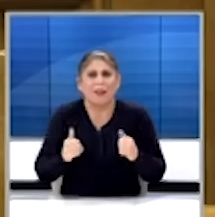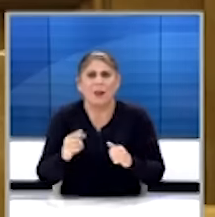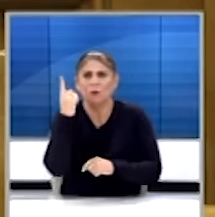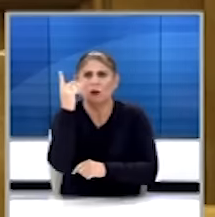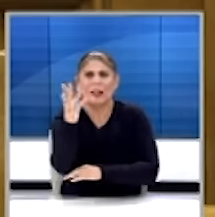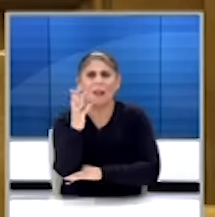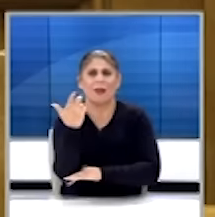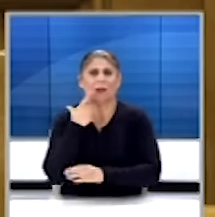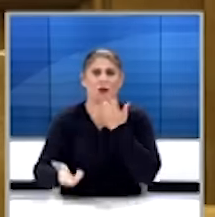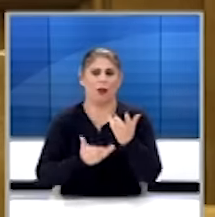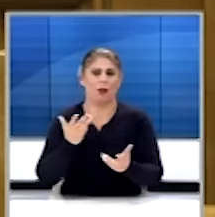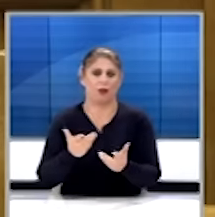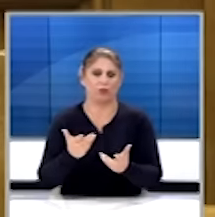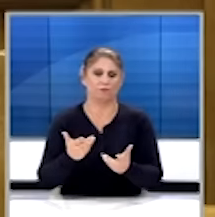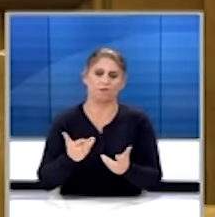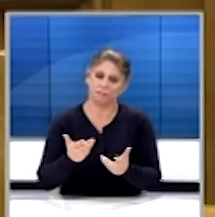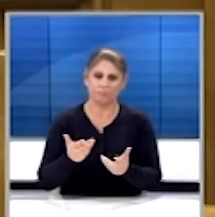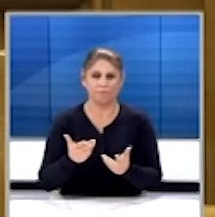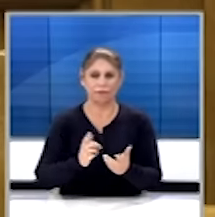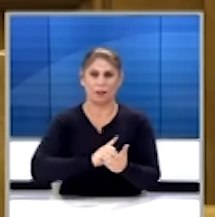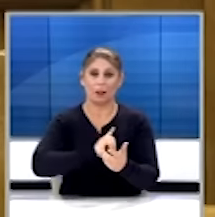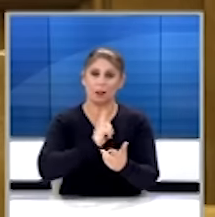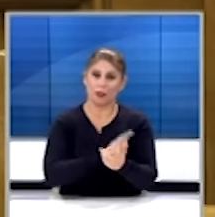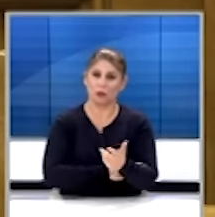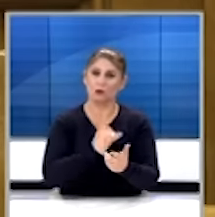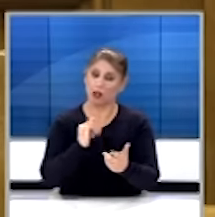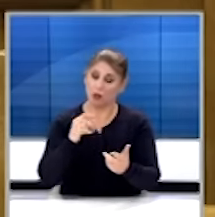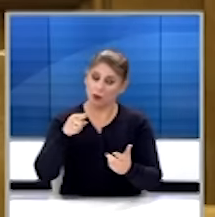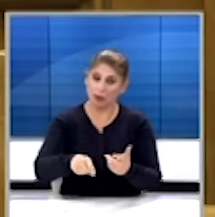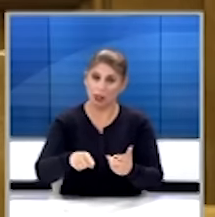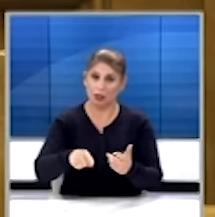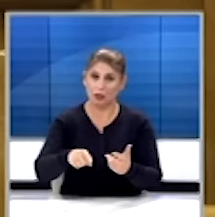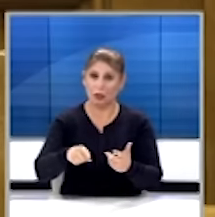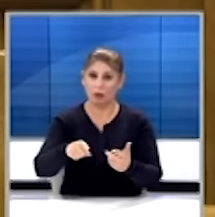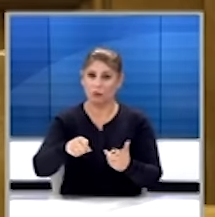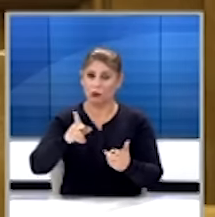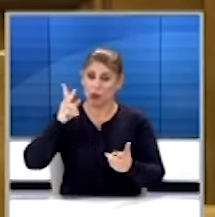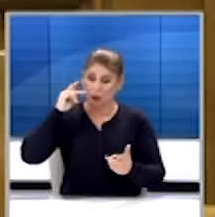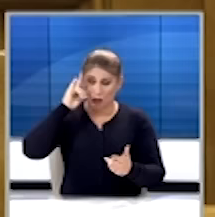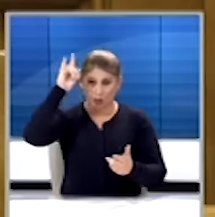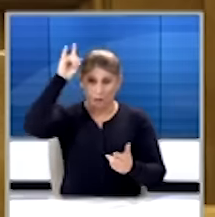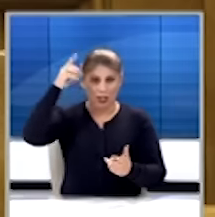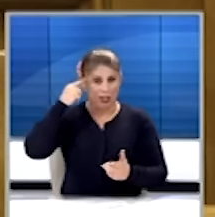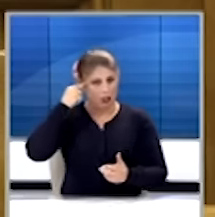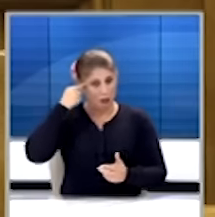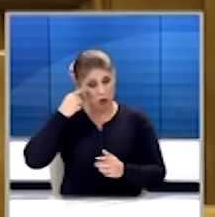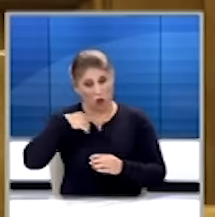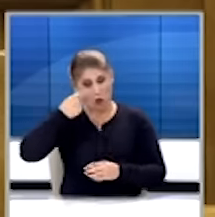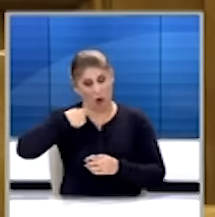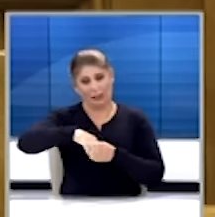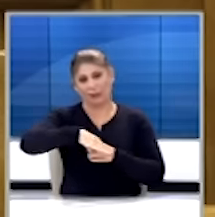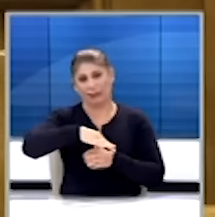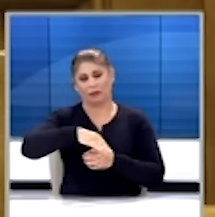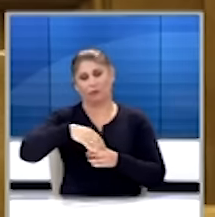να καεί. Ικανούς ακόμα και γι' αυτό το εφιαλτικό σενάριο σας έχουμε. Αν